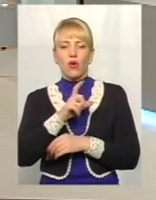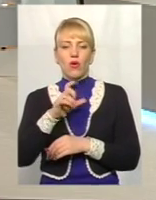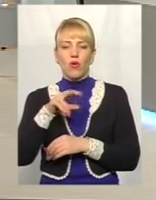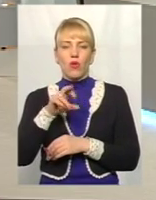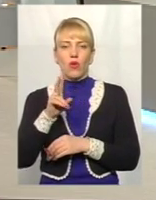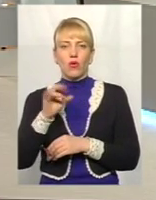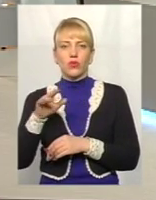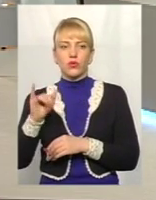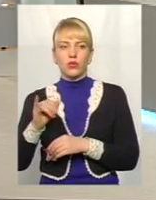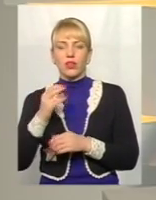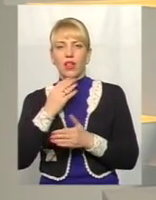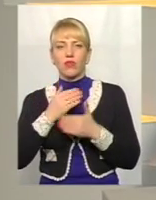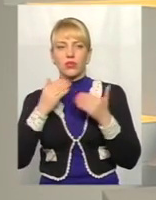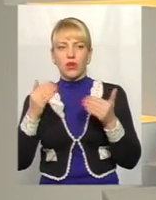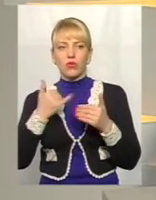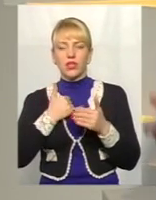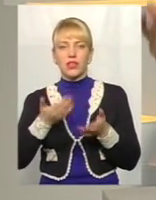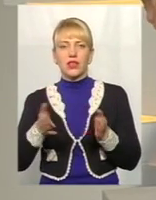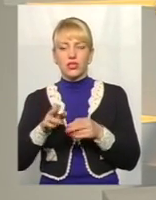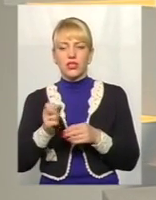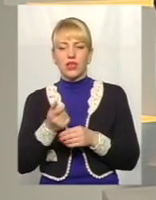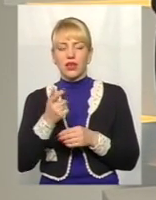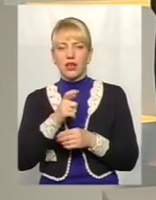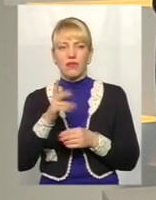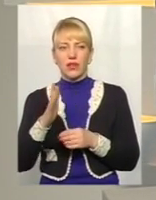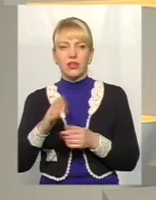І наостанок нас лишилось ще пару хвилин, тому